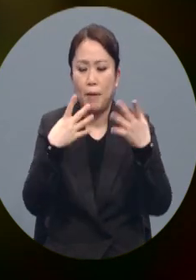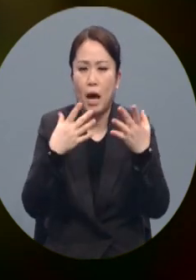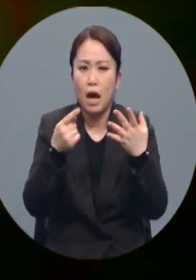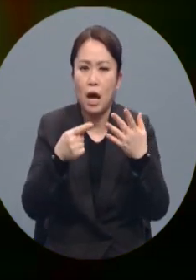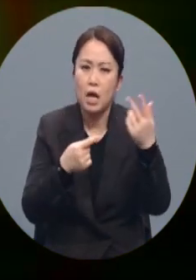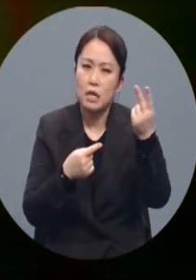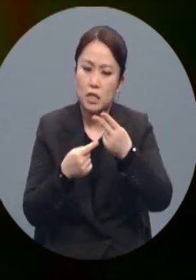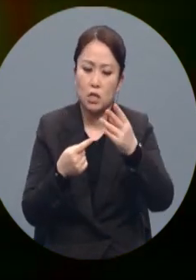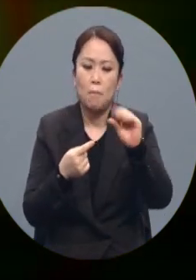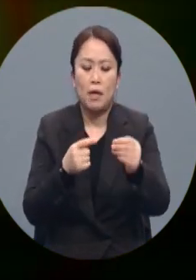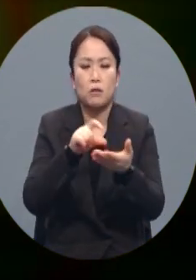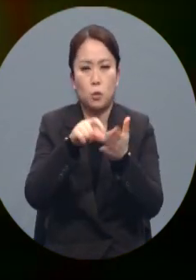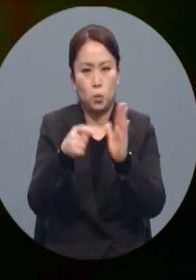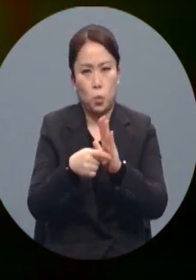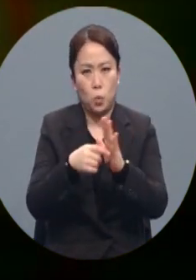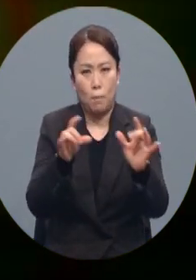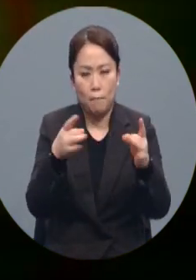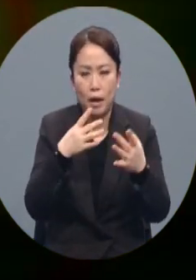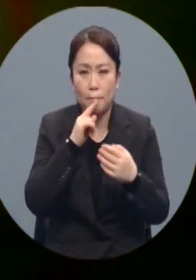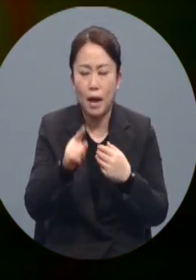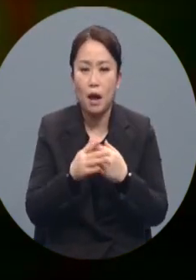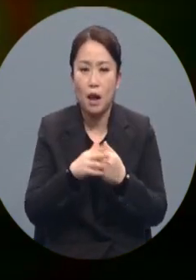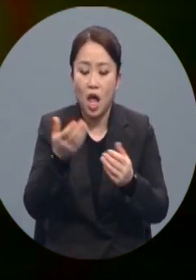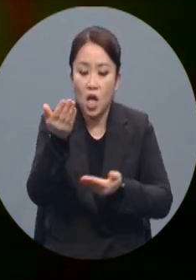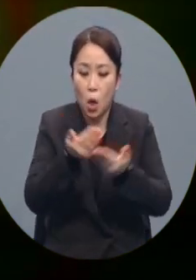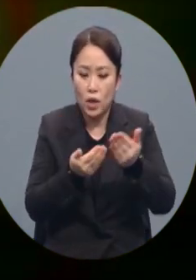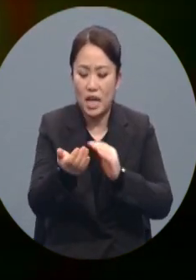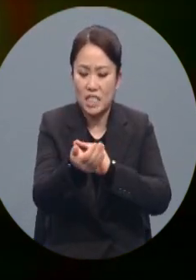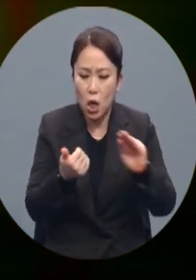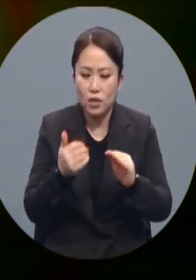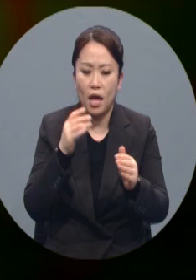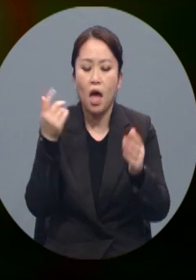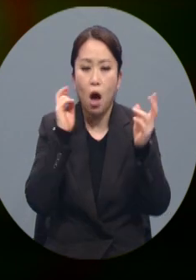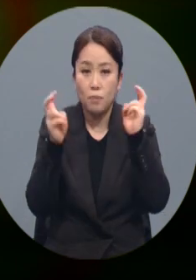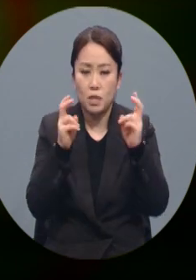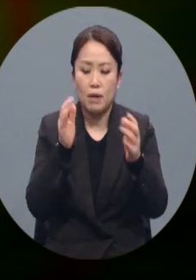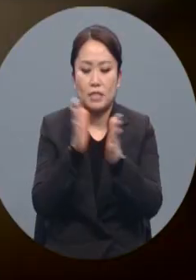달했습니다. 경찰은 거래 전 업체와 직접 통화를